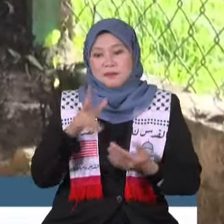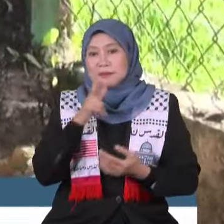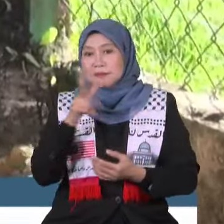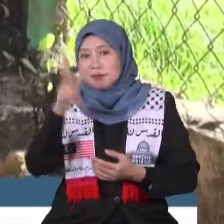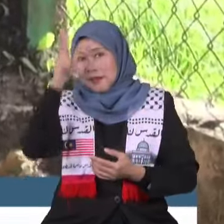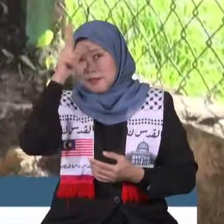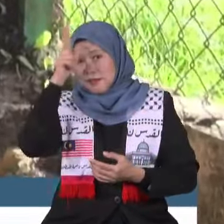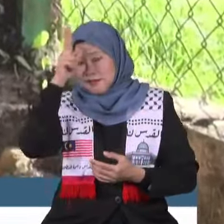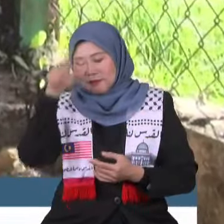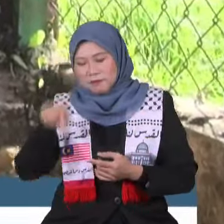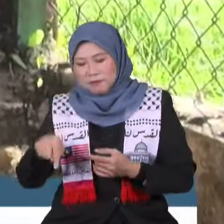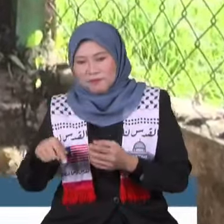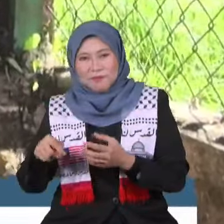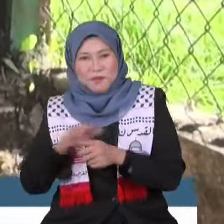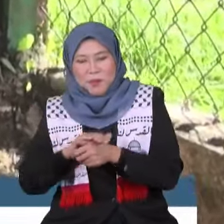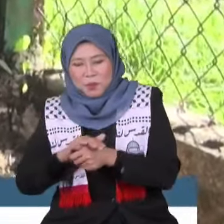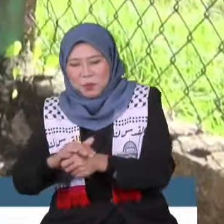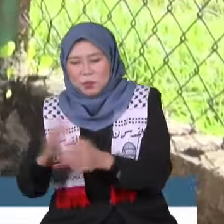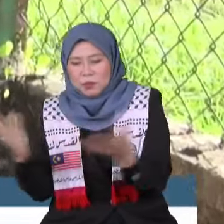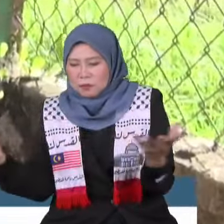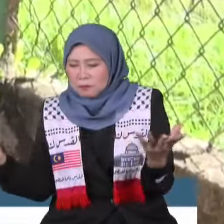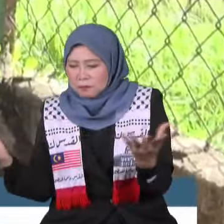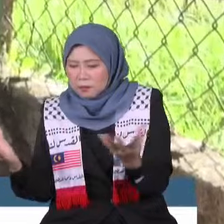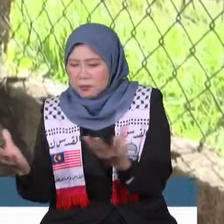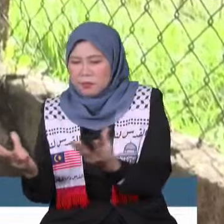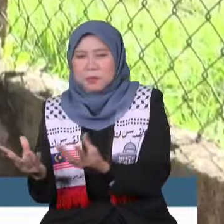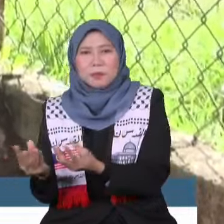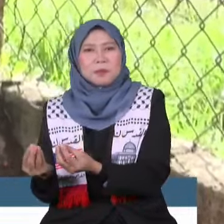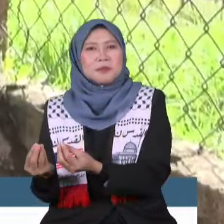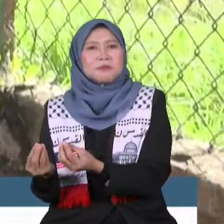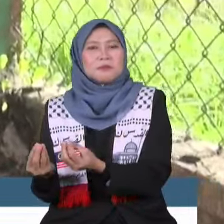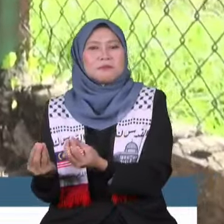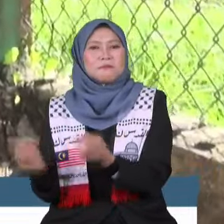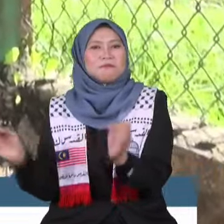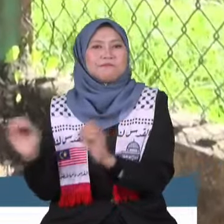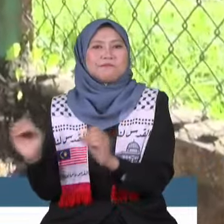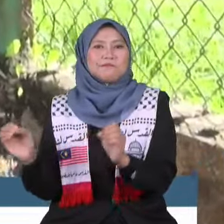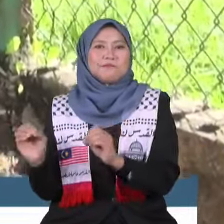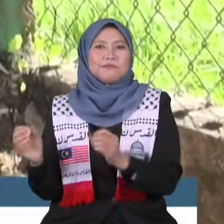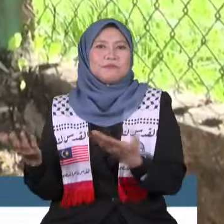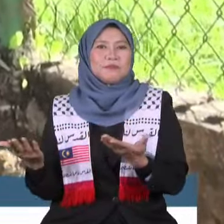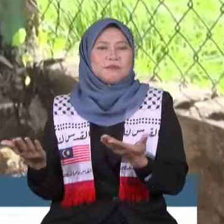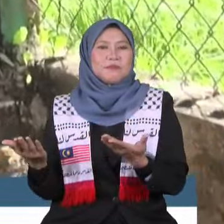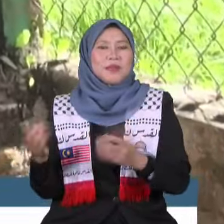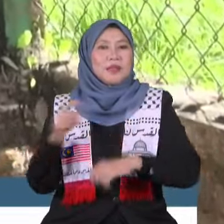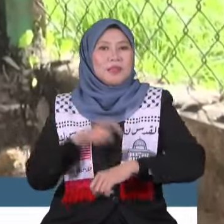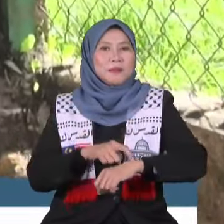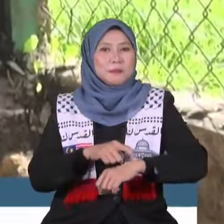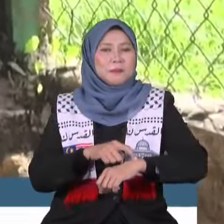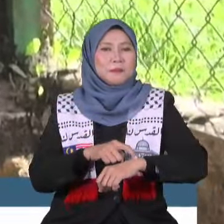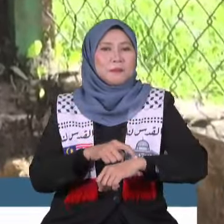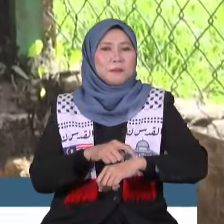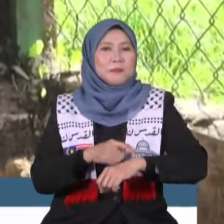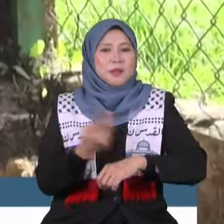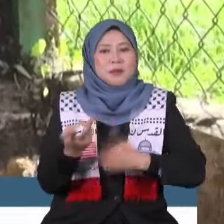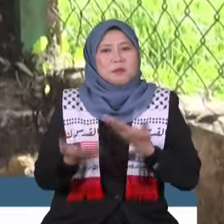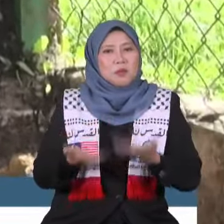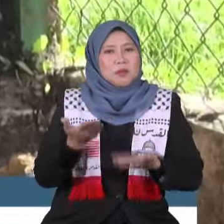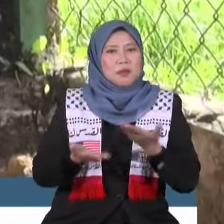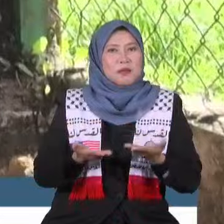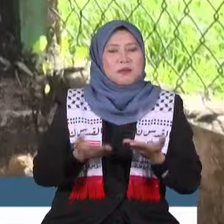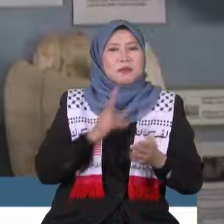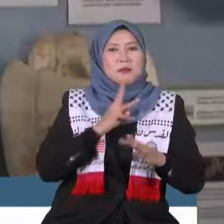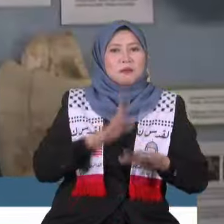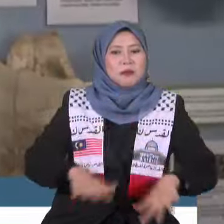dah semakin pupus, semakin dah tak ada, ataupun musim mengawan tu adalah dalam musim monsun,